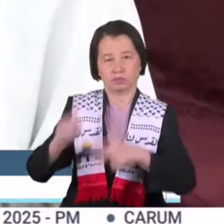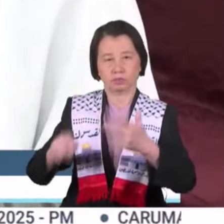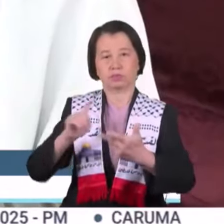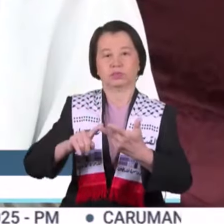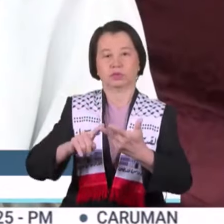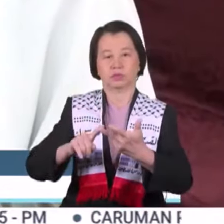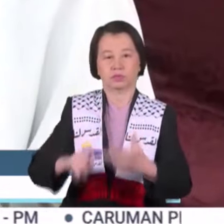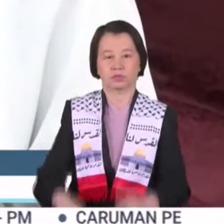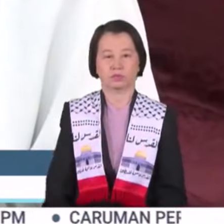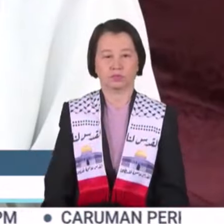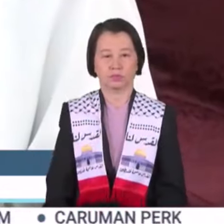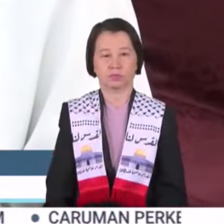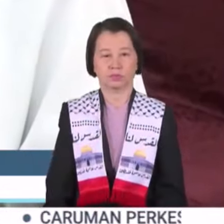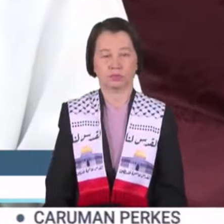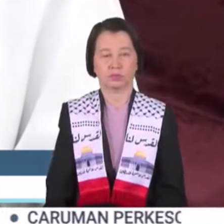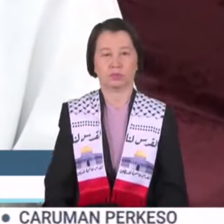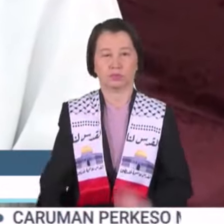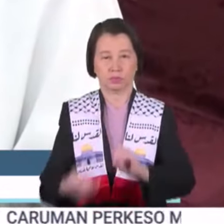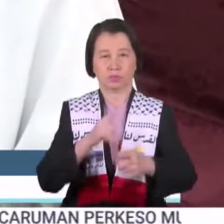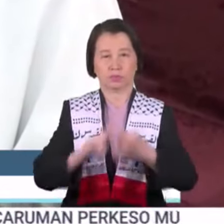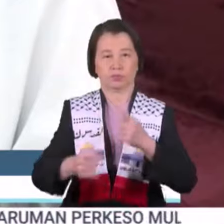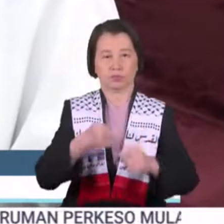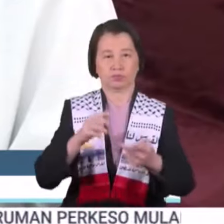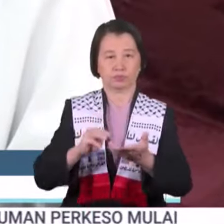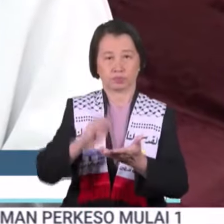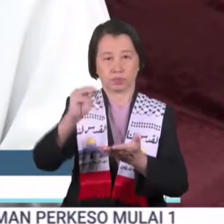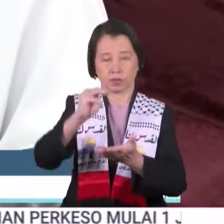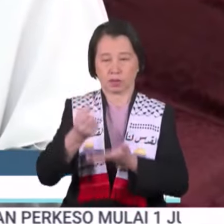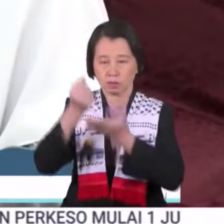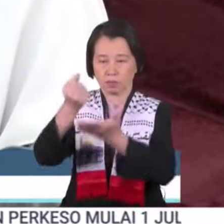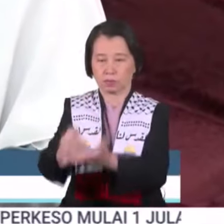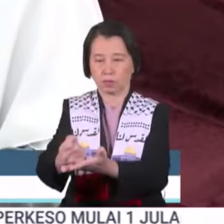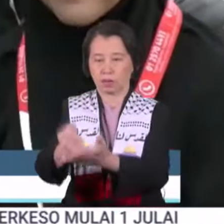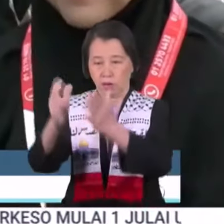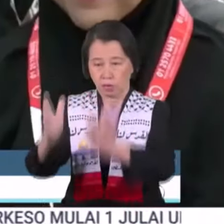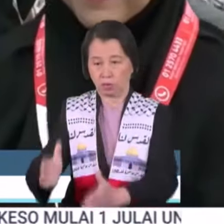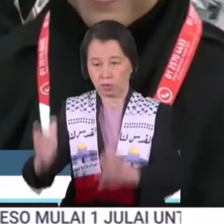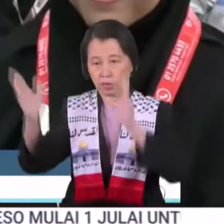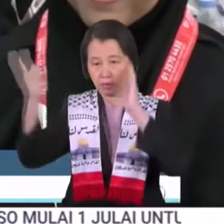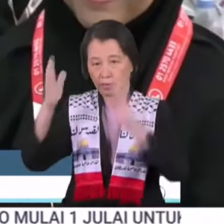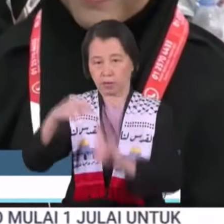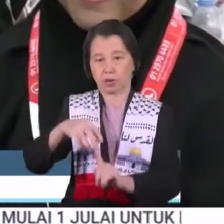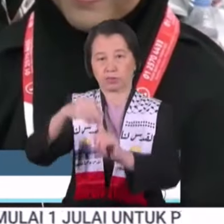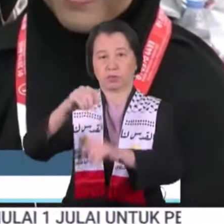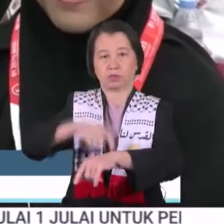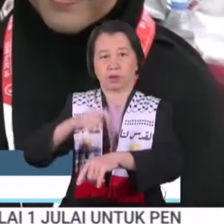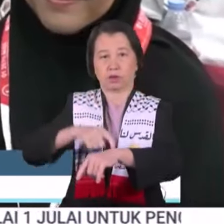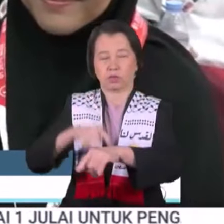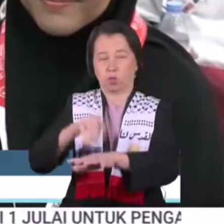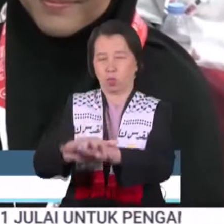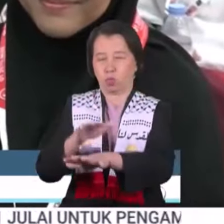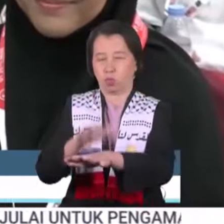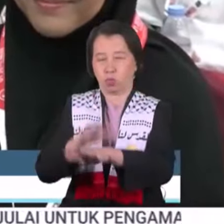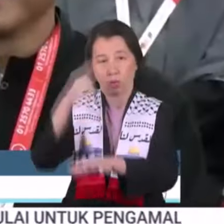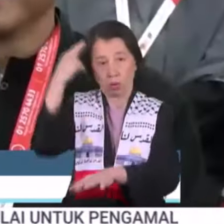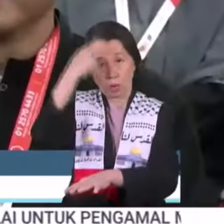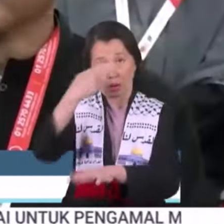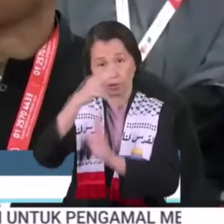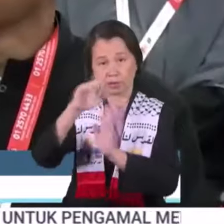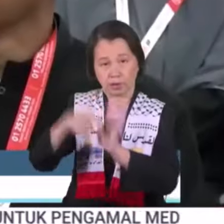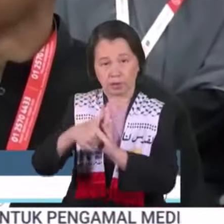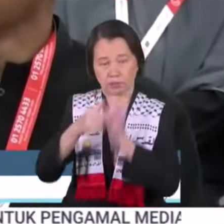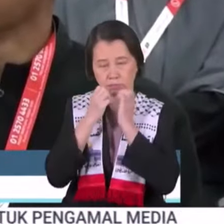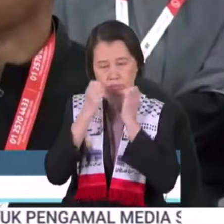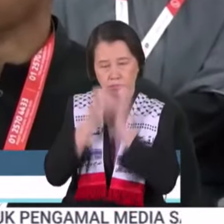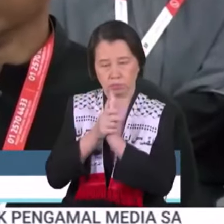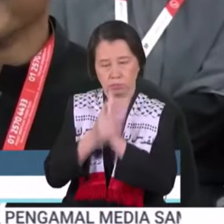sebagainya. Sahabat maktab berperanan membantu para jemaah Malaysia terutama pada waktu kemuncak haji nanti.